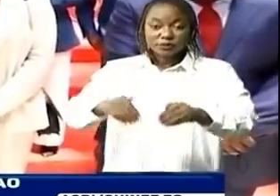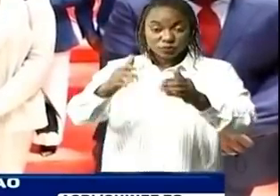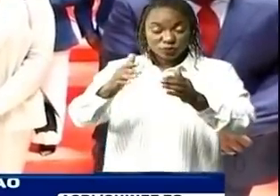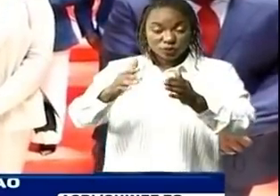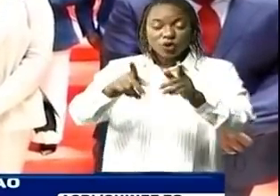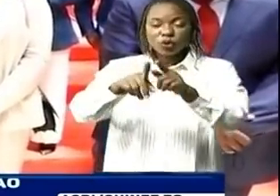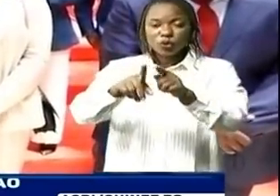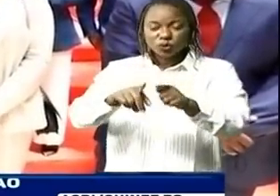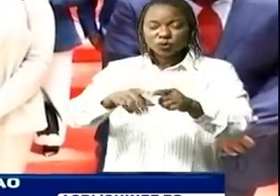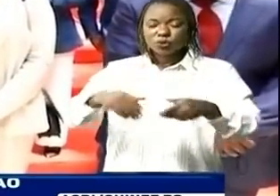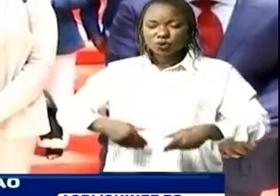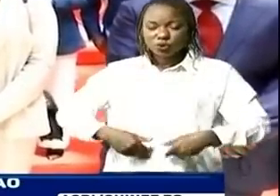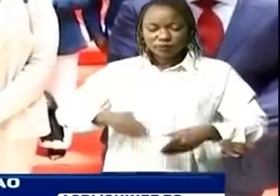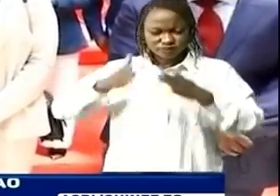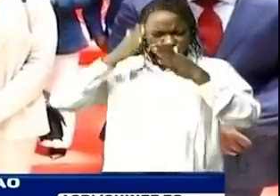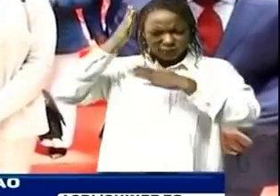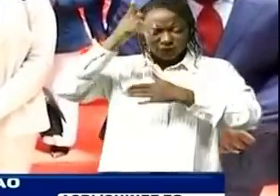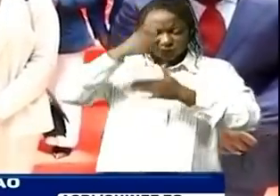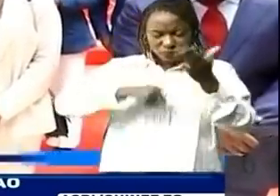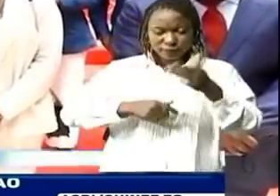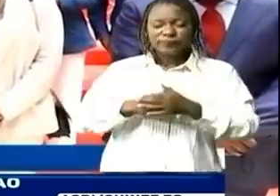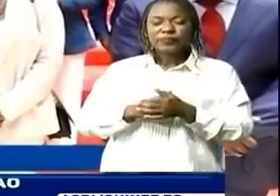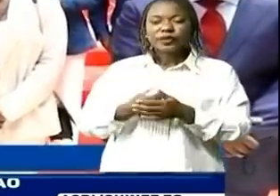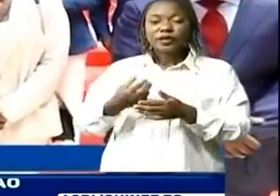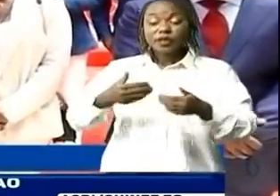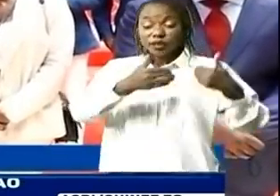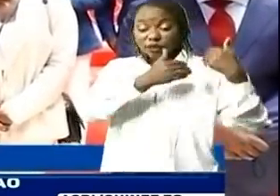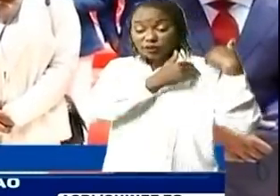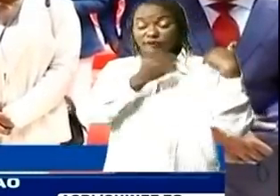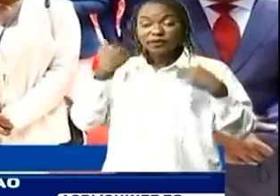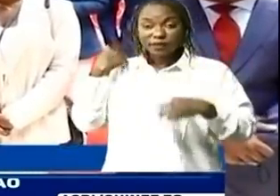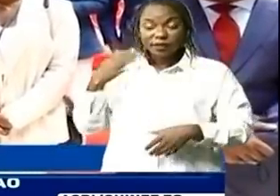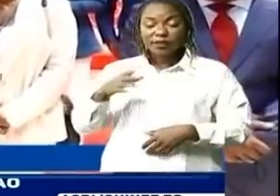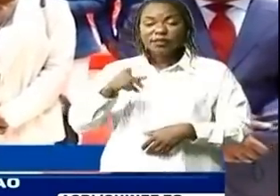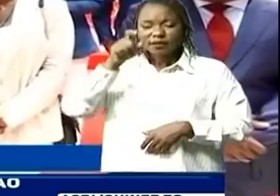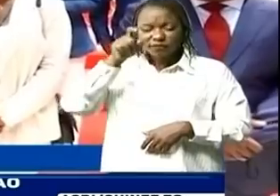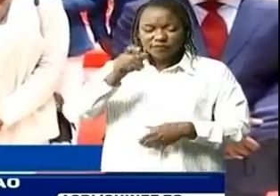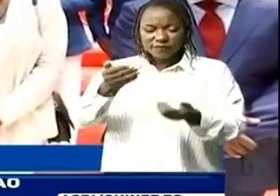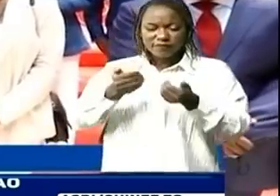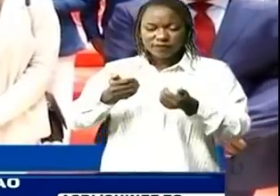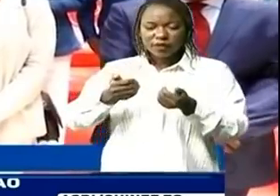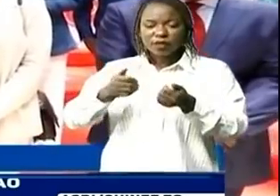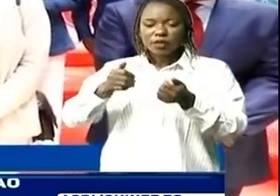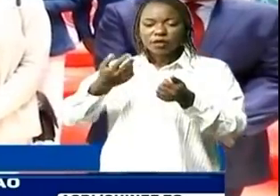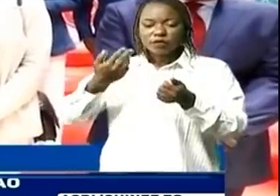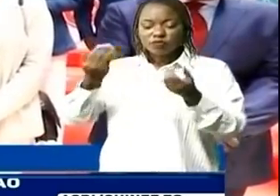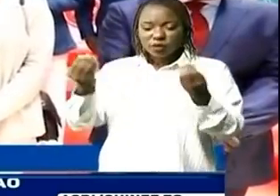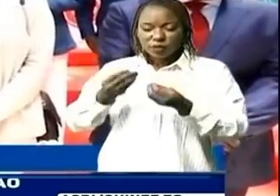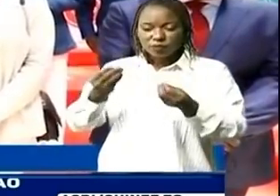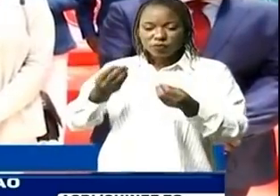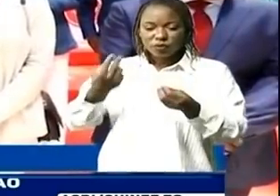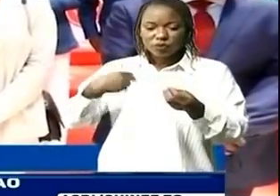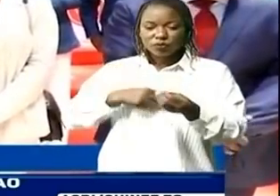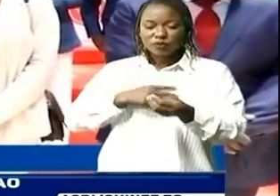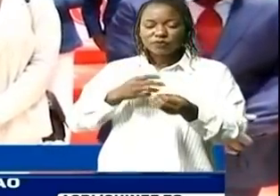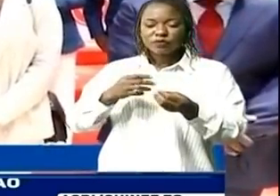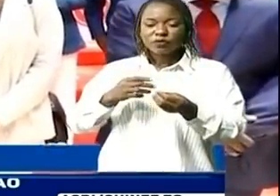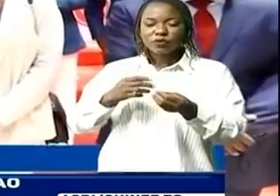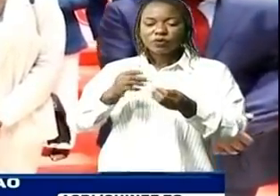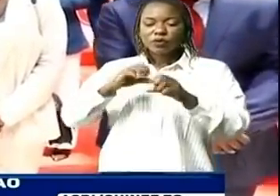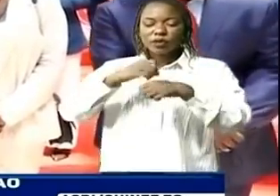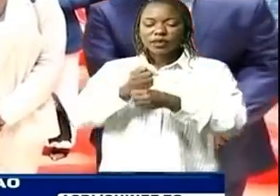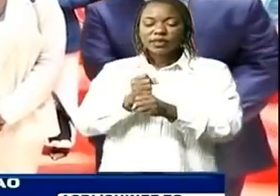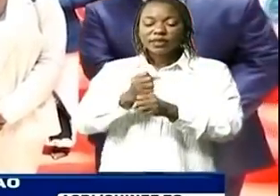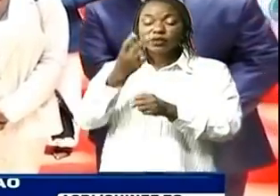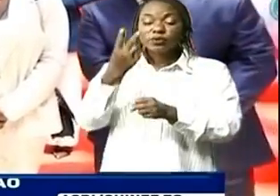les perspectives à venir, parce que le chef de l'État tient beaucoup à cela, c'est comme cela qu'on a même créé deux ministères en République démocratique du